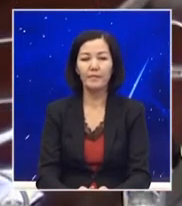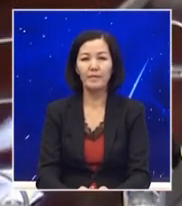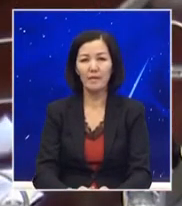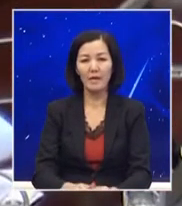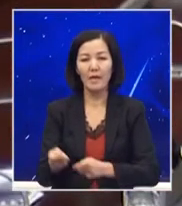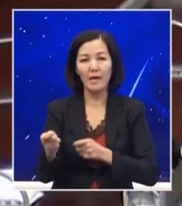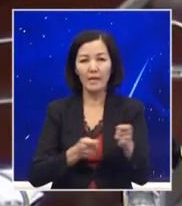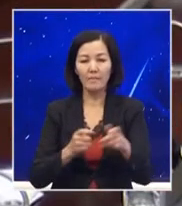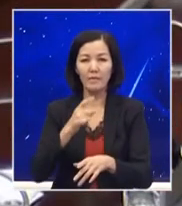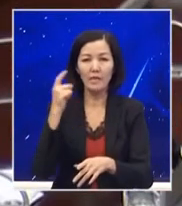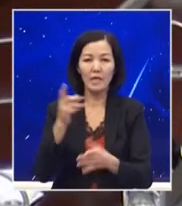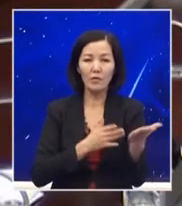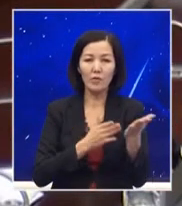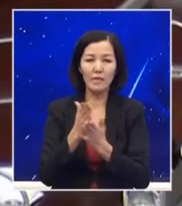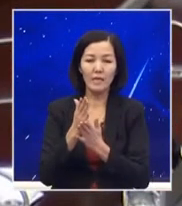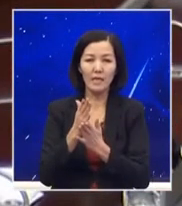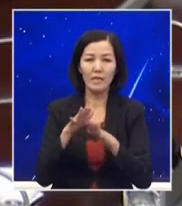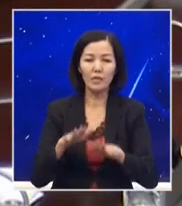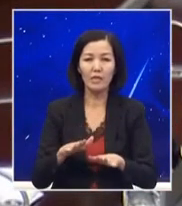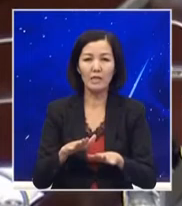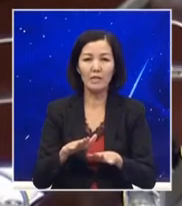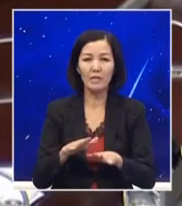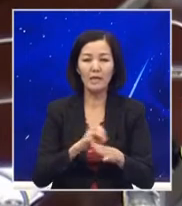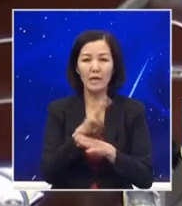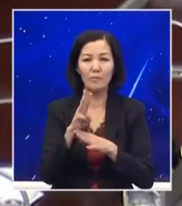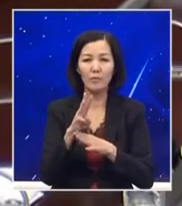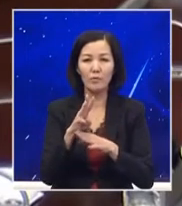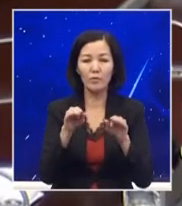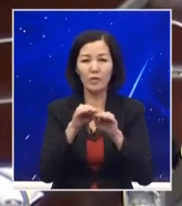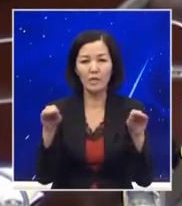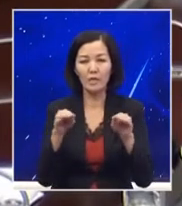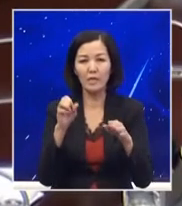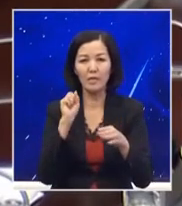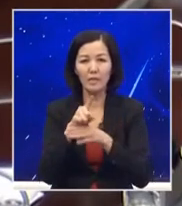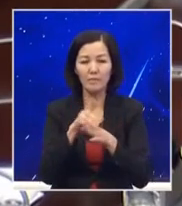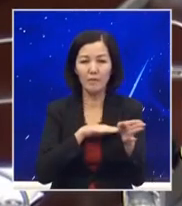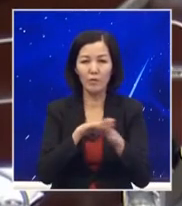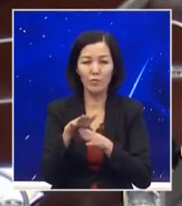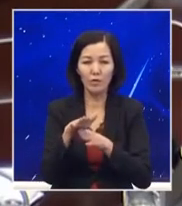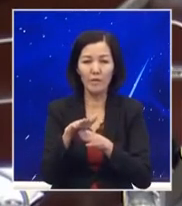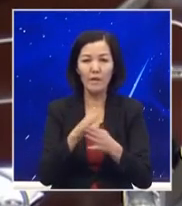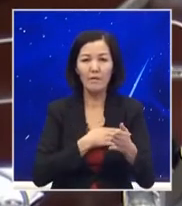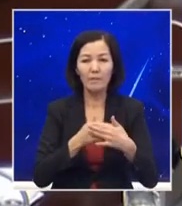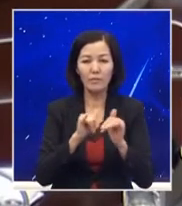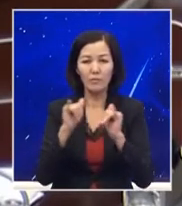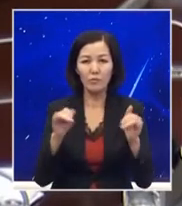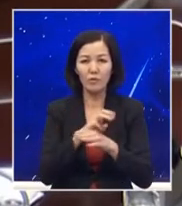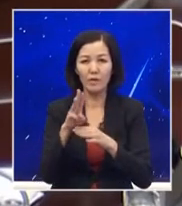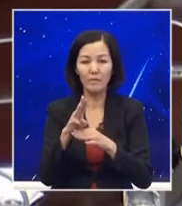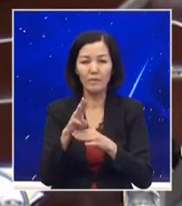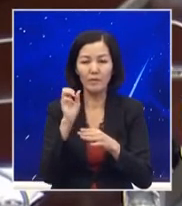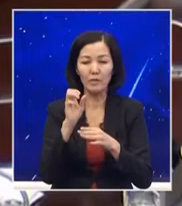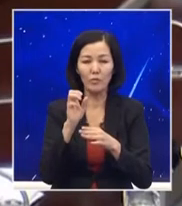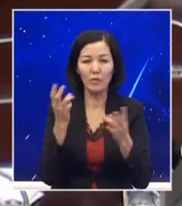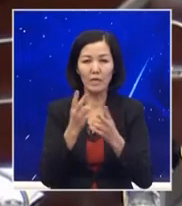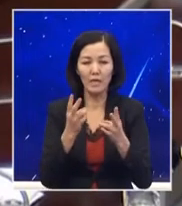Әкімдеттерге экономика саларындағы жергілікті қамту үлесін мақсаттық көрсеткішінен қол жеткізіп қана қоймай, олардың белсенді өсімін қамтамасыз етуді тапсырамын.